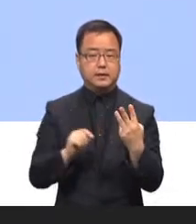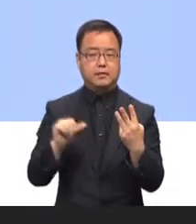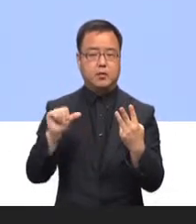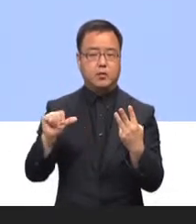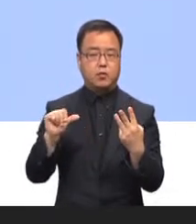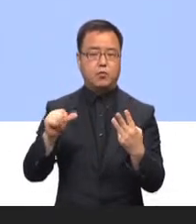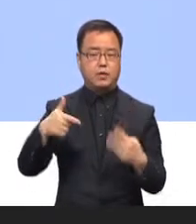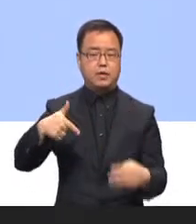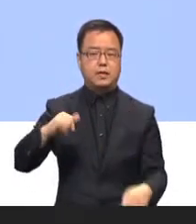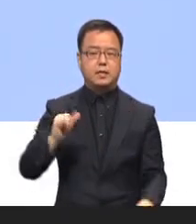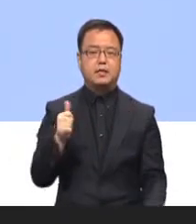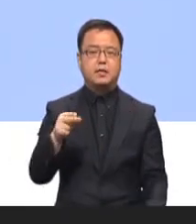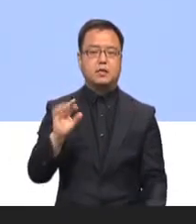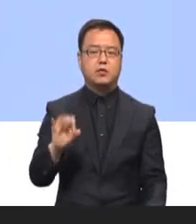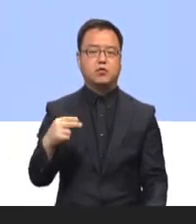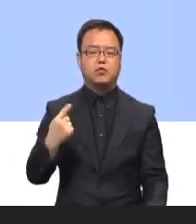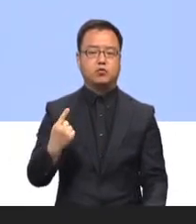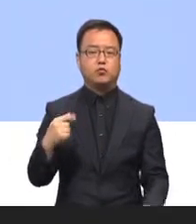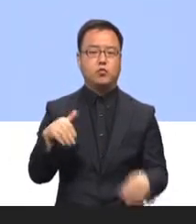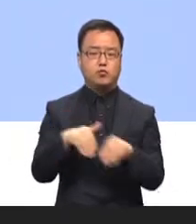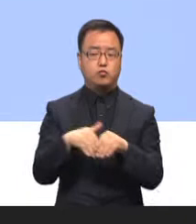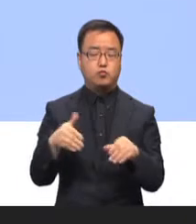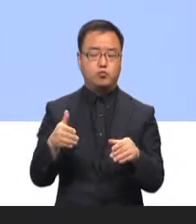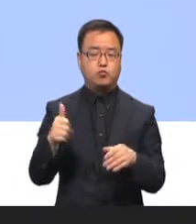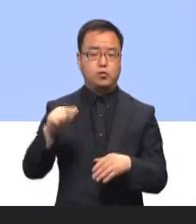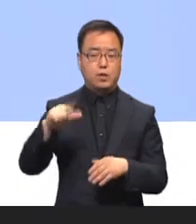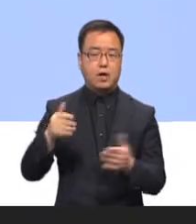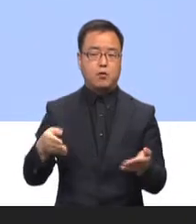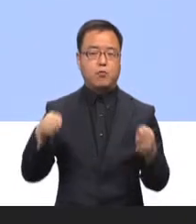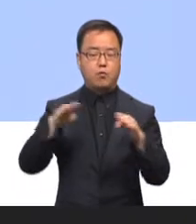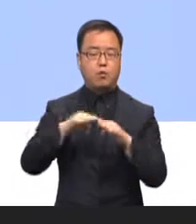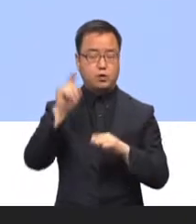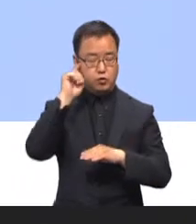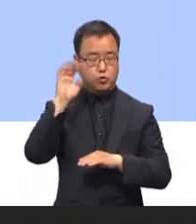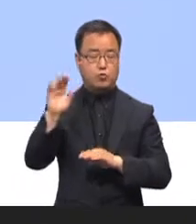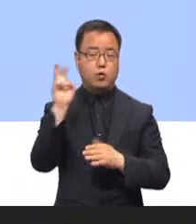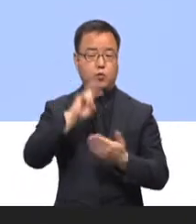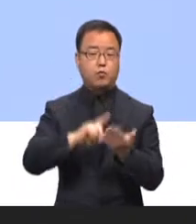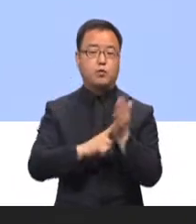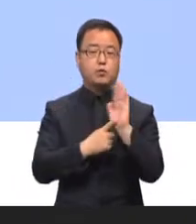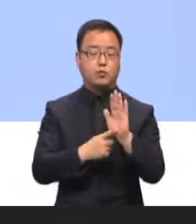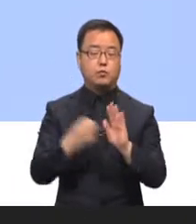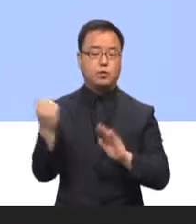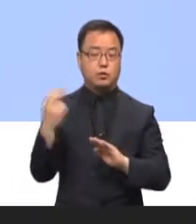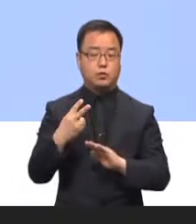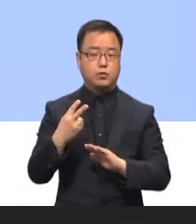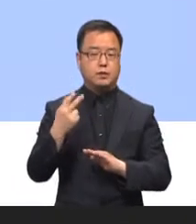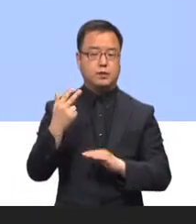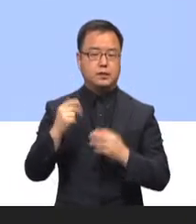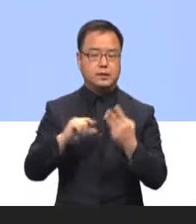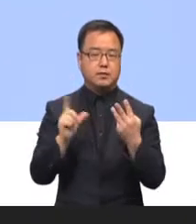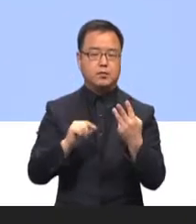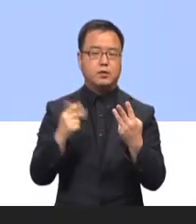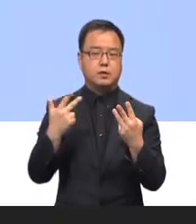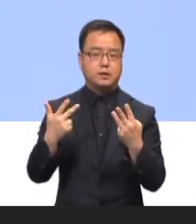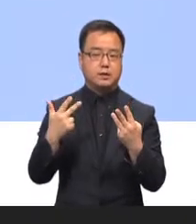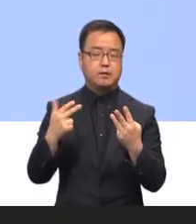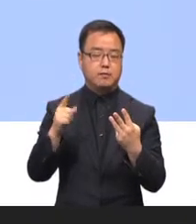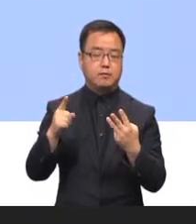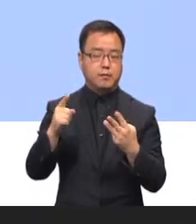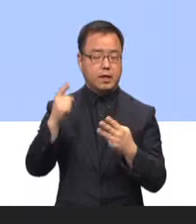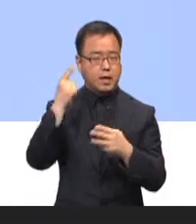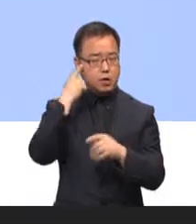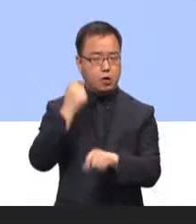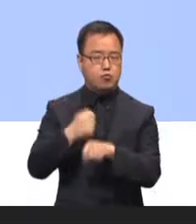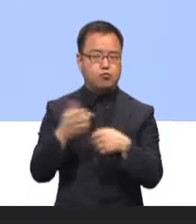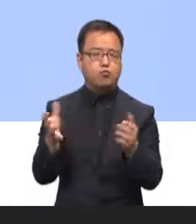기형도 문학관 에서는 추모 콘서트 가 열렸고 요 또 7일에는 학계와 출판사가 손잡고 기형도 작가에 관한 학술 심포지엄